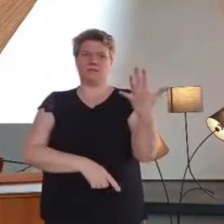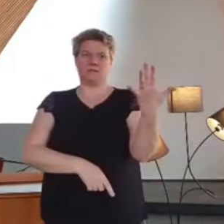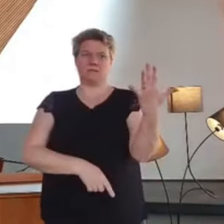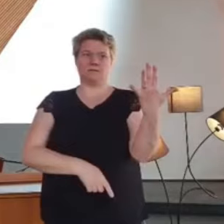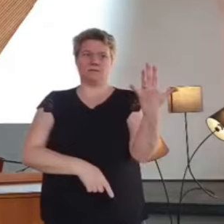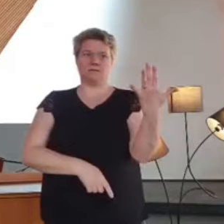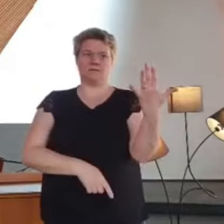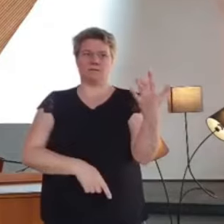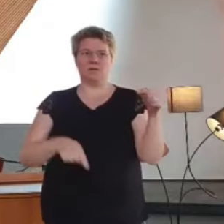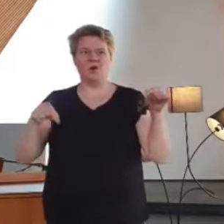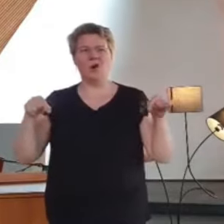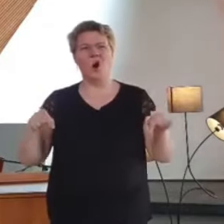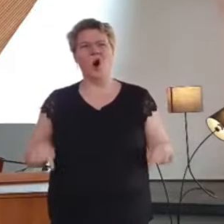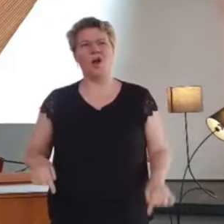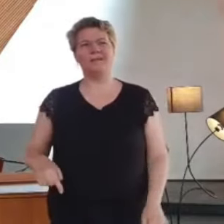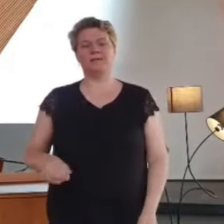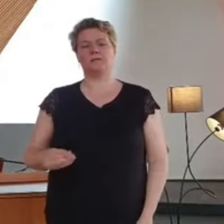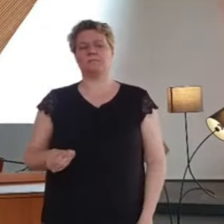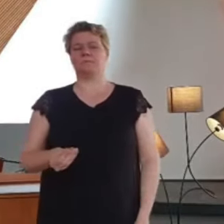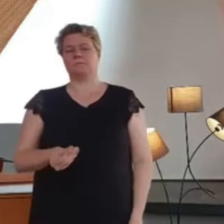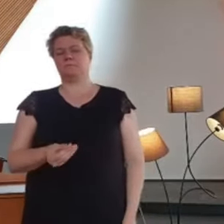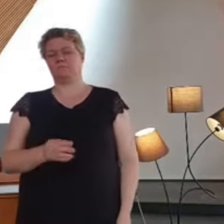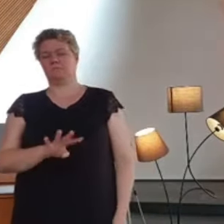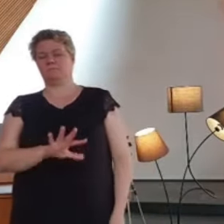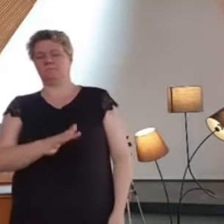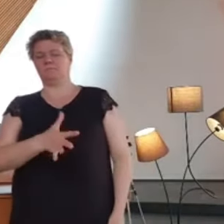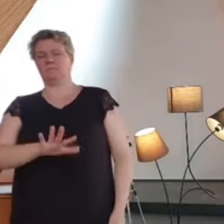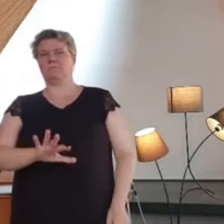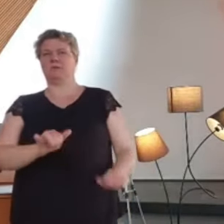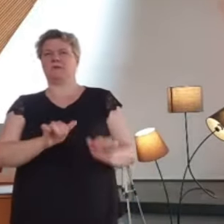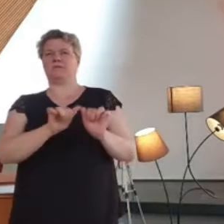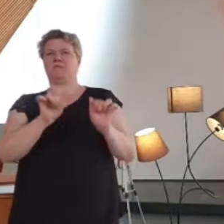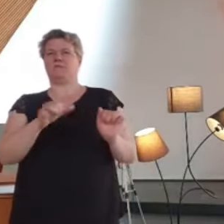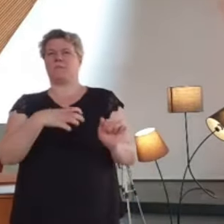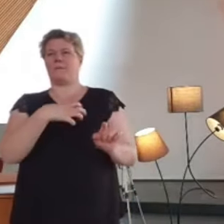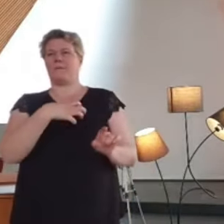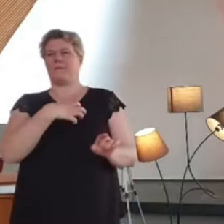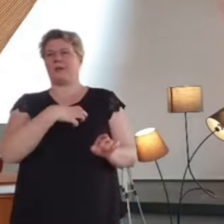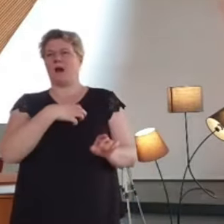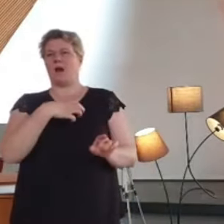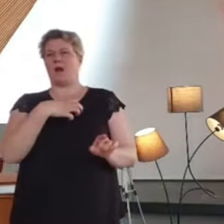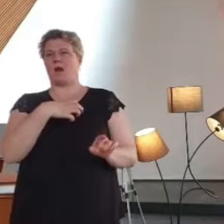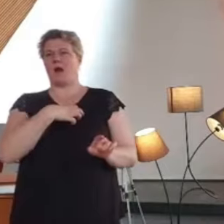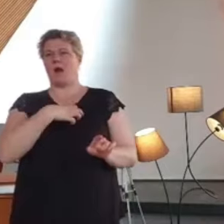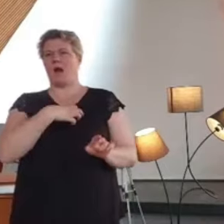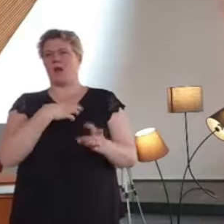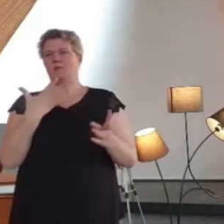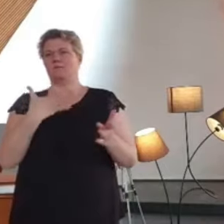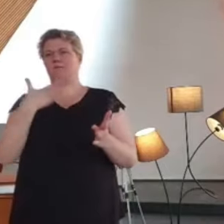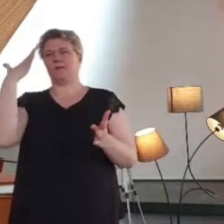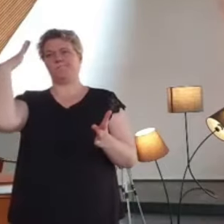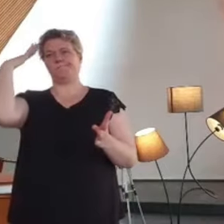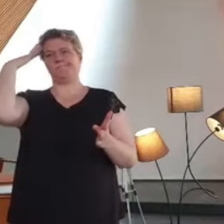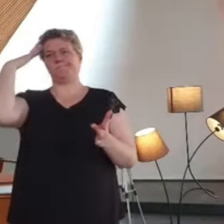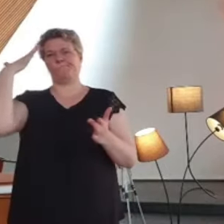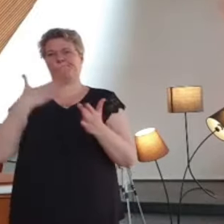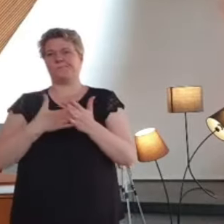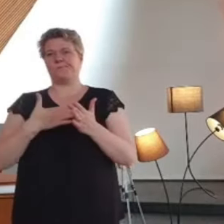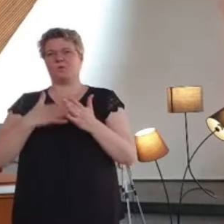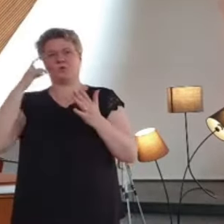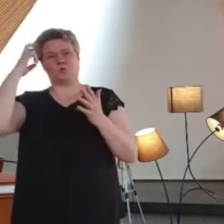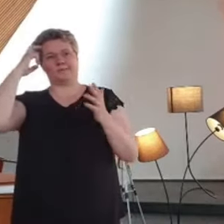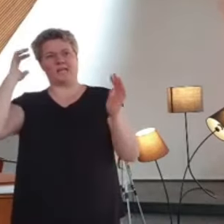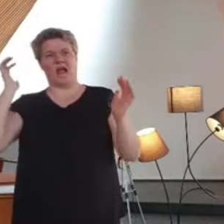heute vielfach eher sagen würden, da liegt irgendeine Form von Erkrankung vor und weniger auf so eine geistliche Ebene